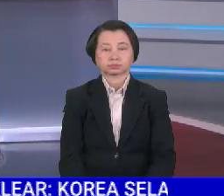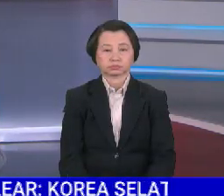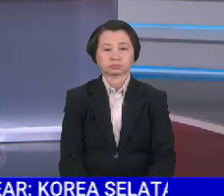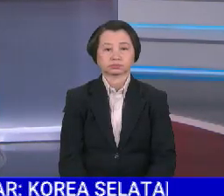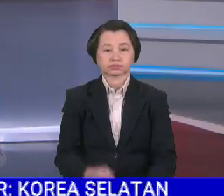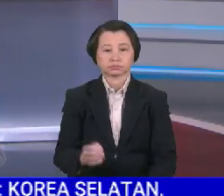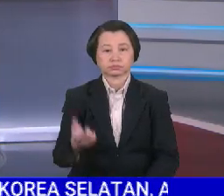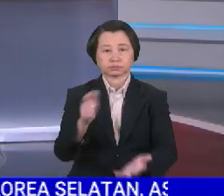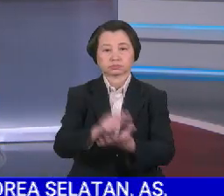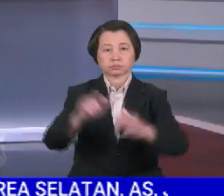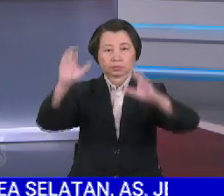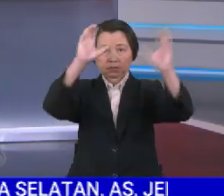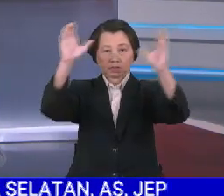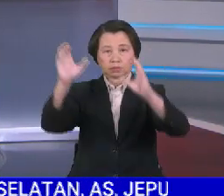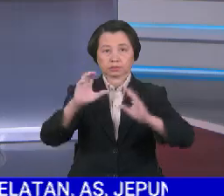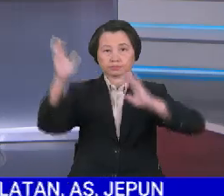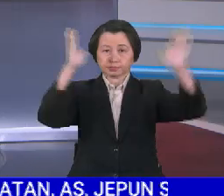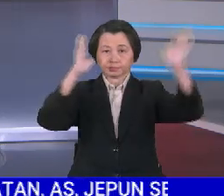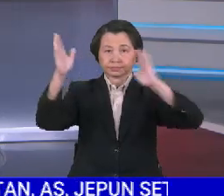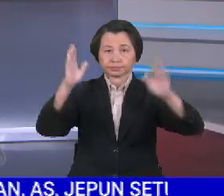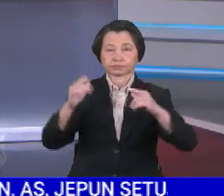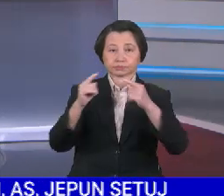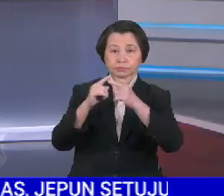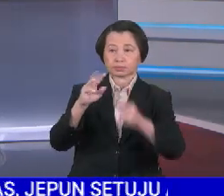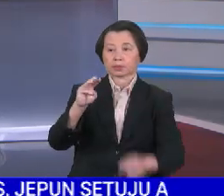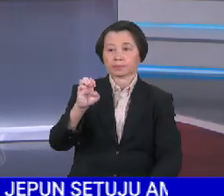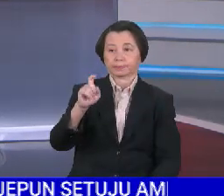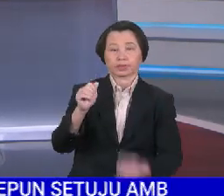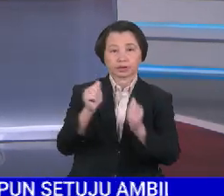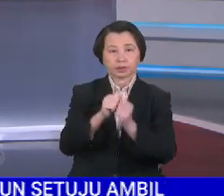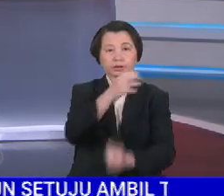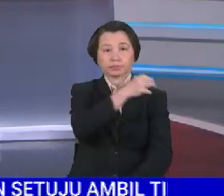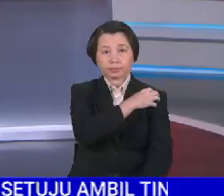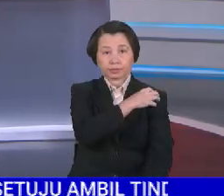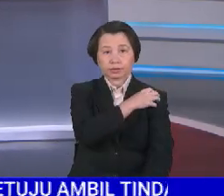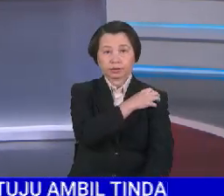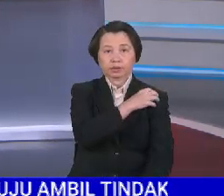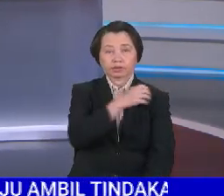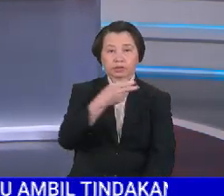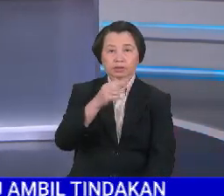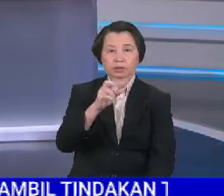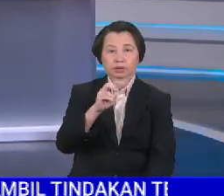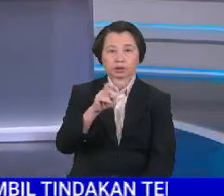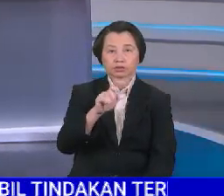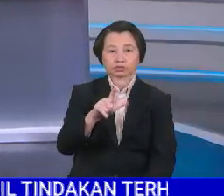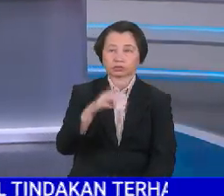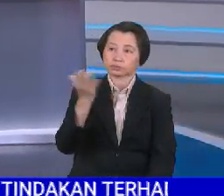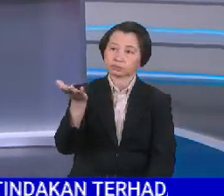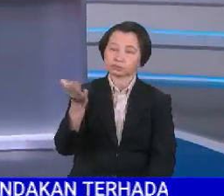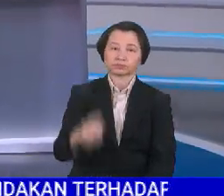Baiklah, saudara, untuk laporan cuaca seluruh negara langsung ke Met Malaysia bersama pegawainya Khairatun Nisa